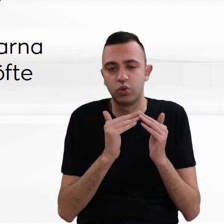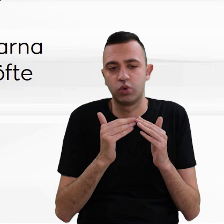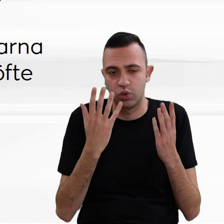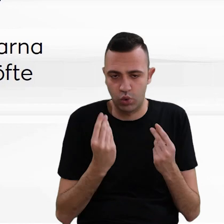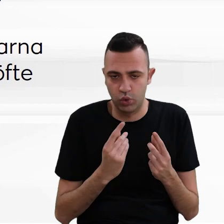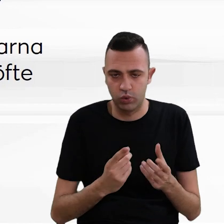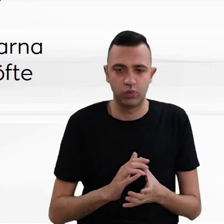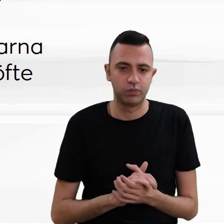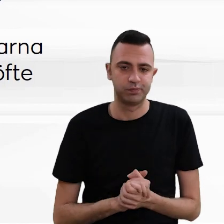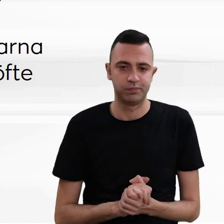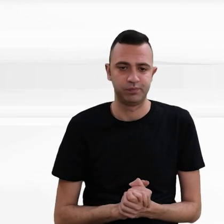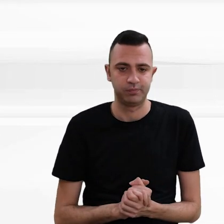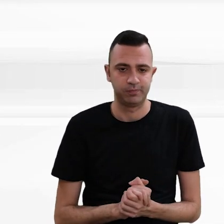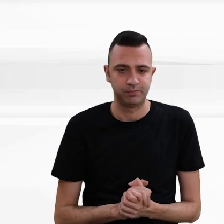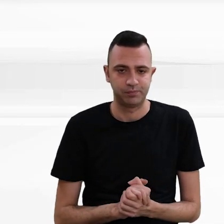hangisidir